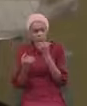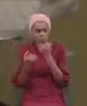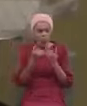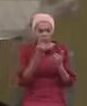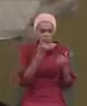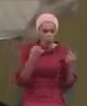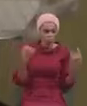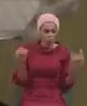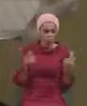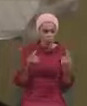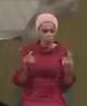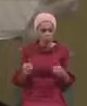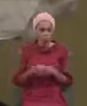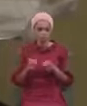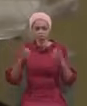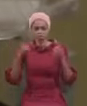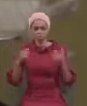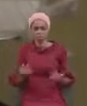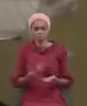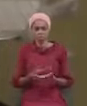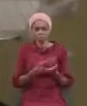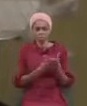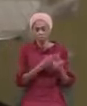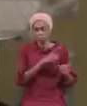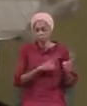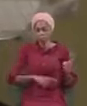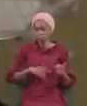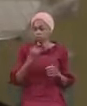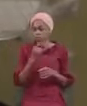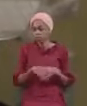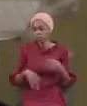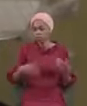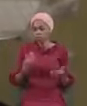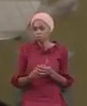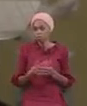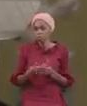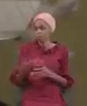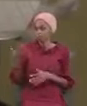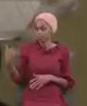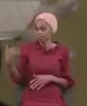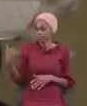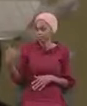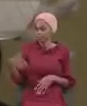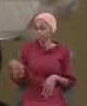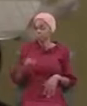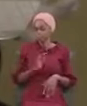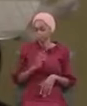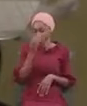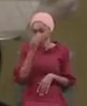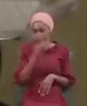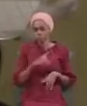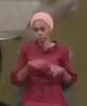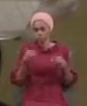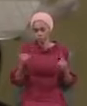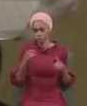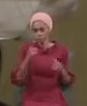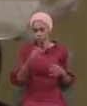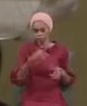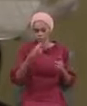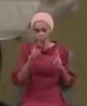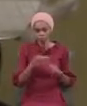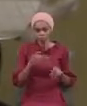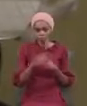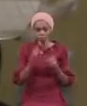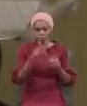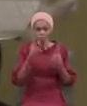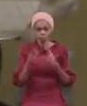dit tout s'est passé mainant dit répends-toi et comme tu te répends tu V tu va te récupérer dans